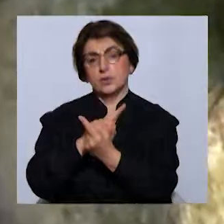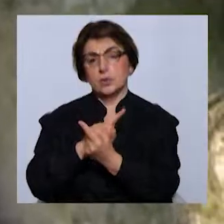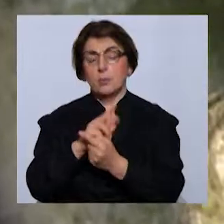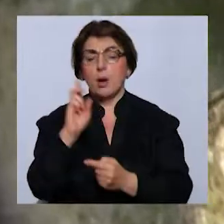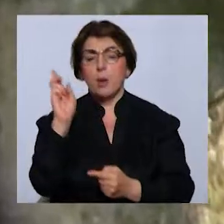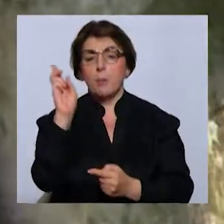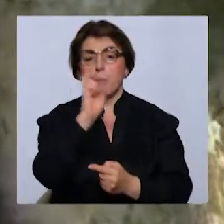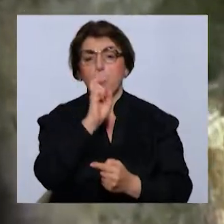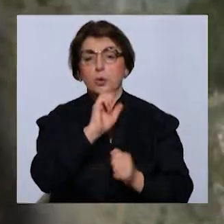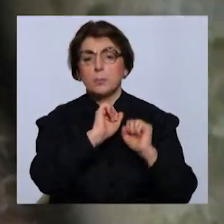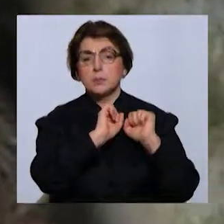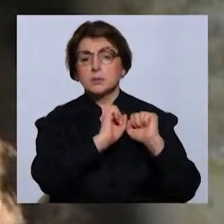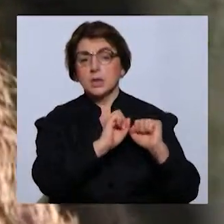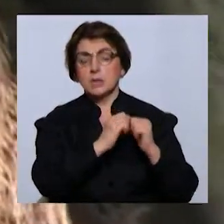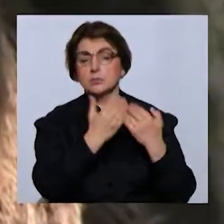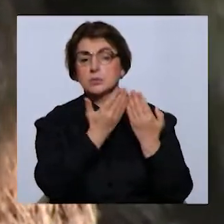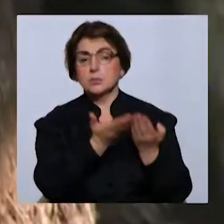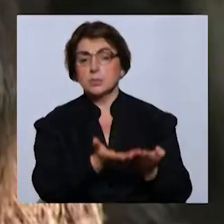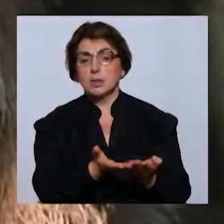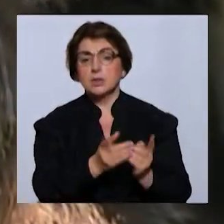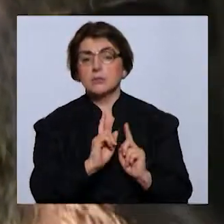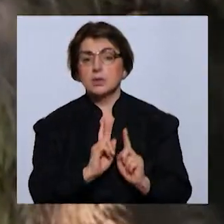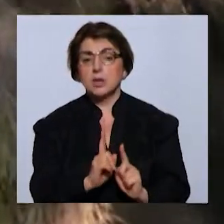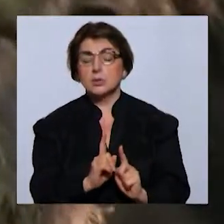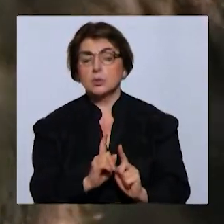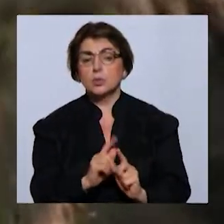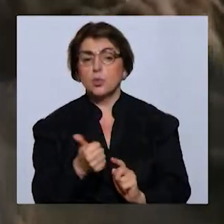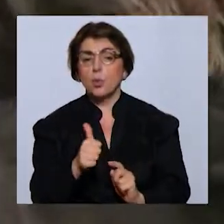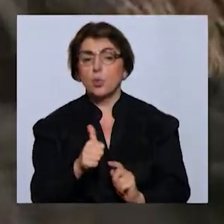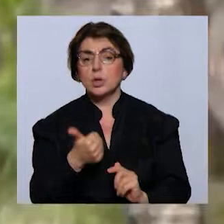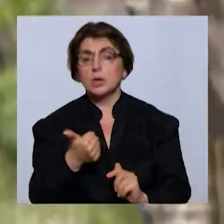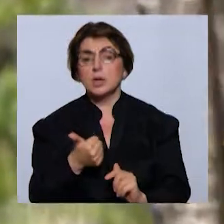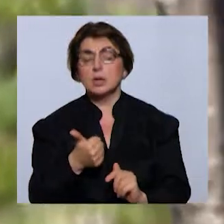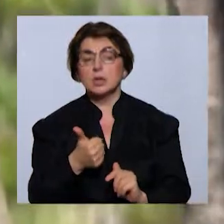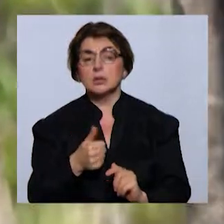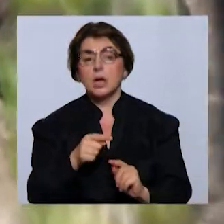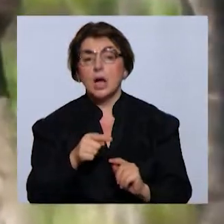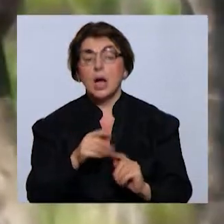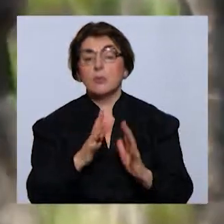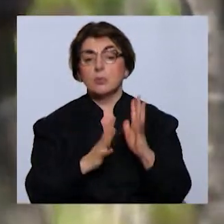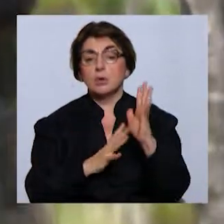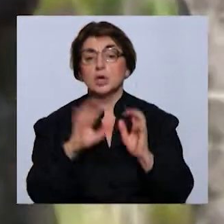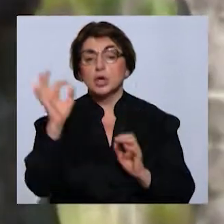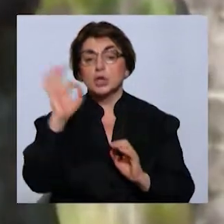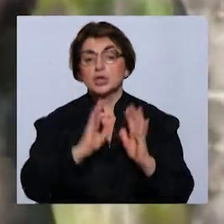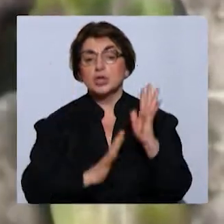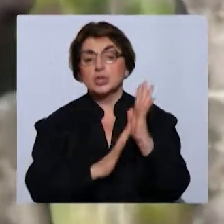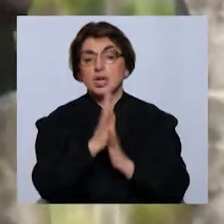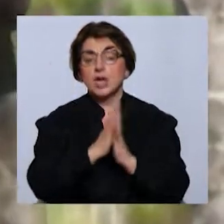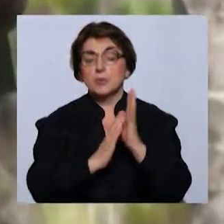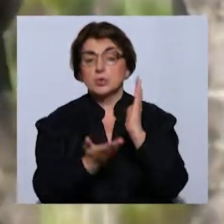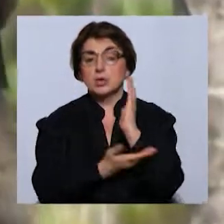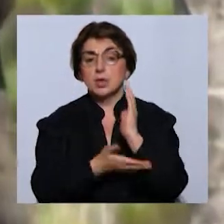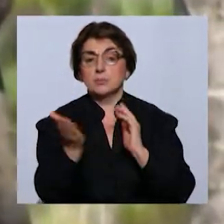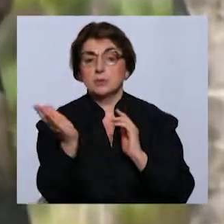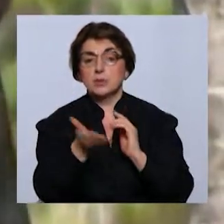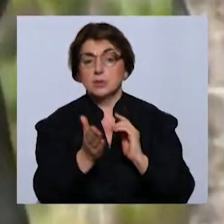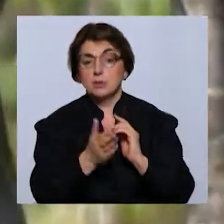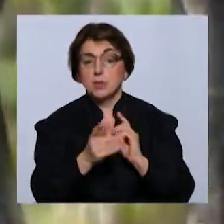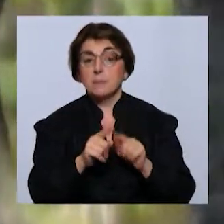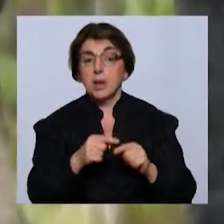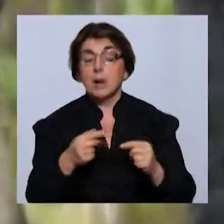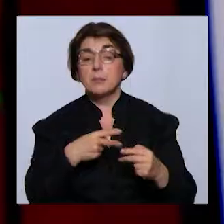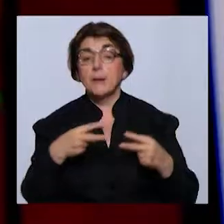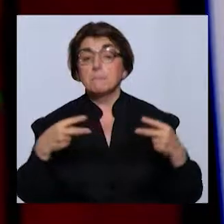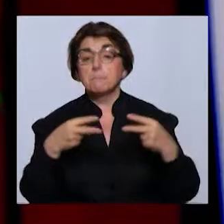დაცვის მხრივ. Რა კუთხით? Იმიტომ რომ როდესაც უკვე აი ამ ტროპიკებში ხეები იჩეხება, პარალელურად შექმნეს